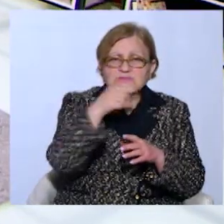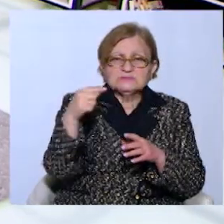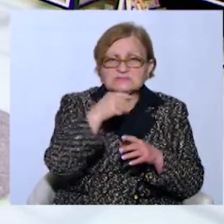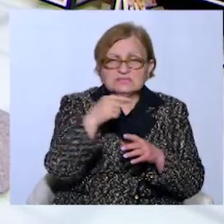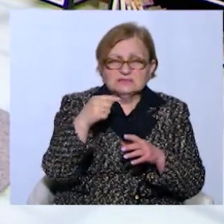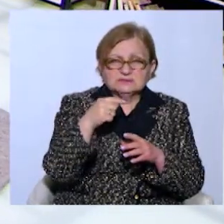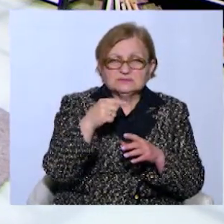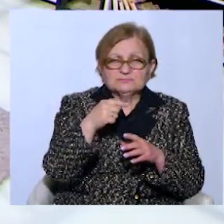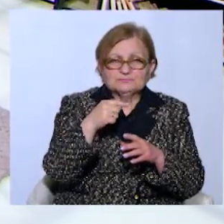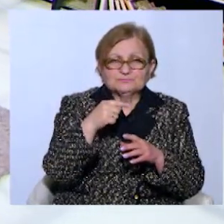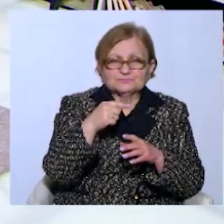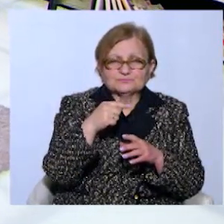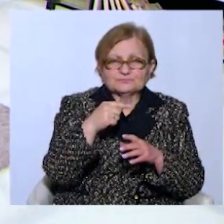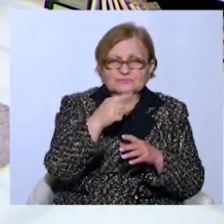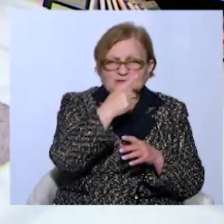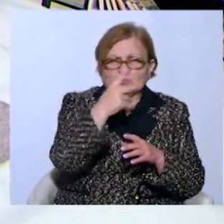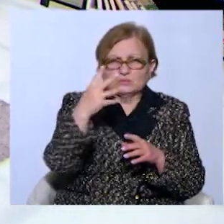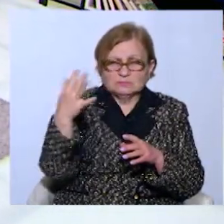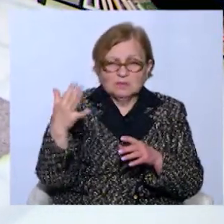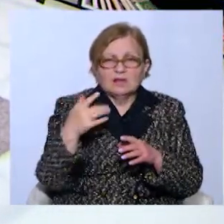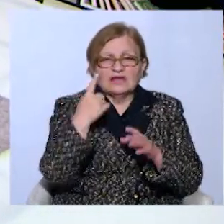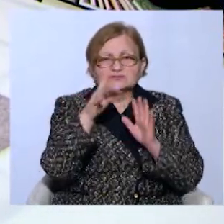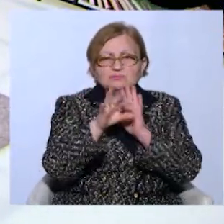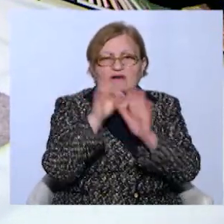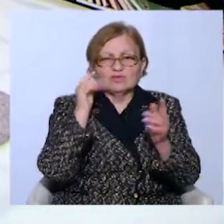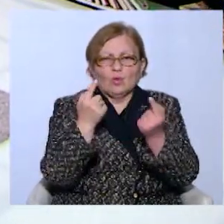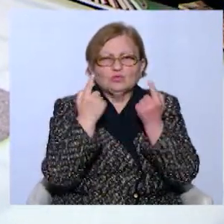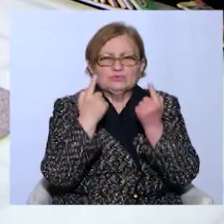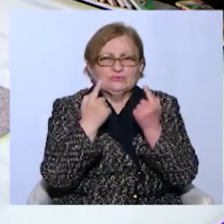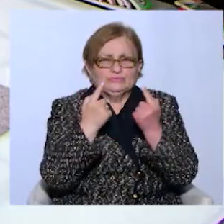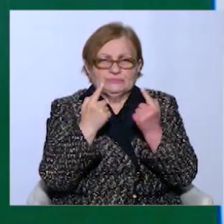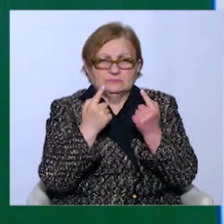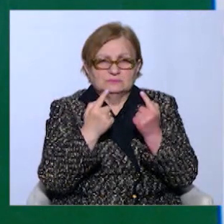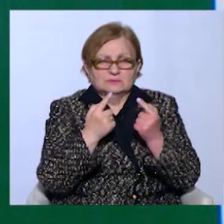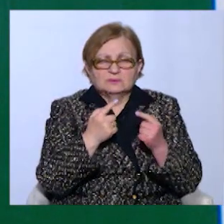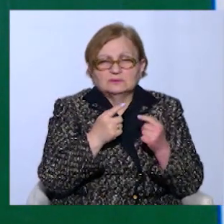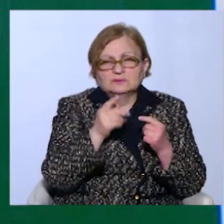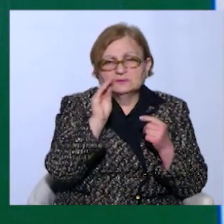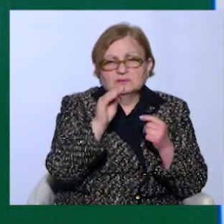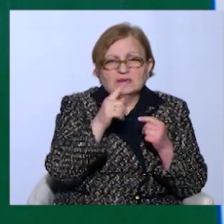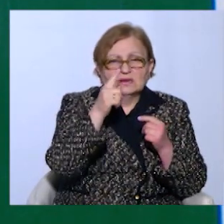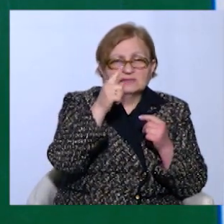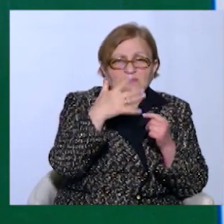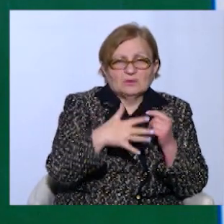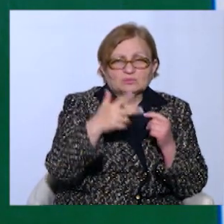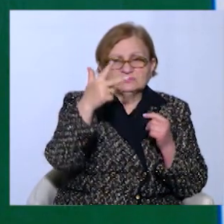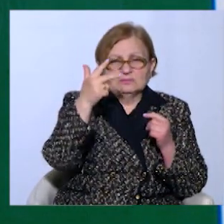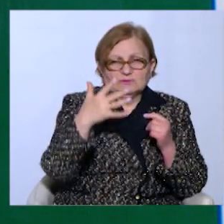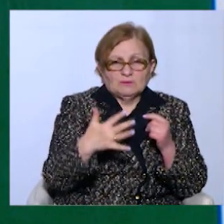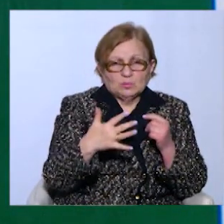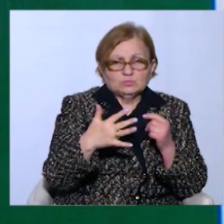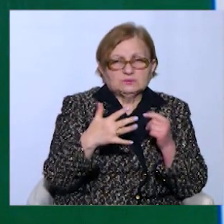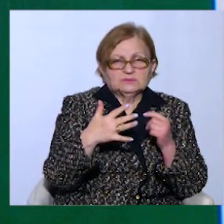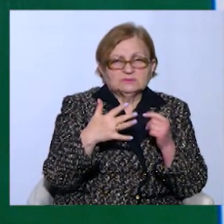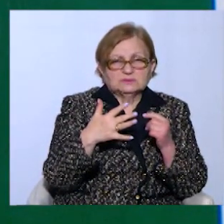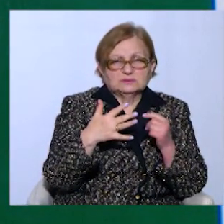უდიდესი. ესენია 1/5, ეს არის 3/5, ეს წილადია